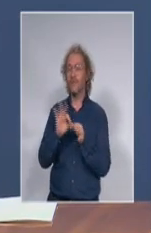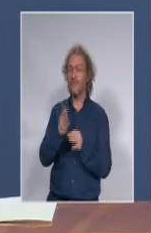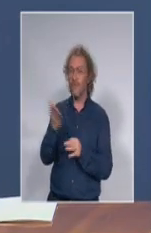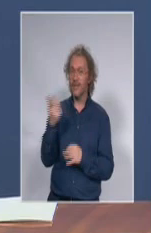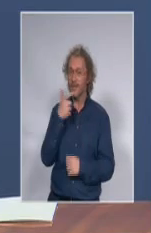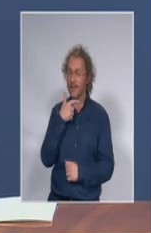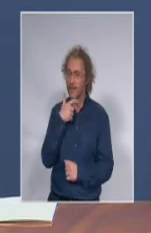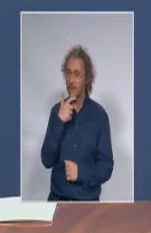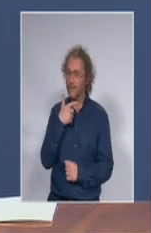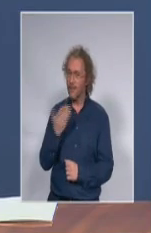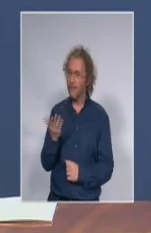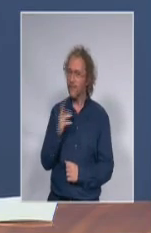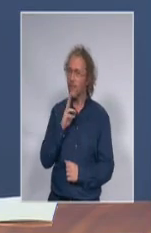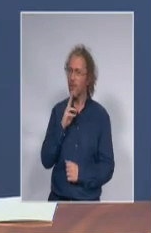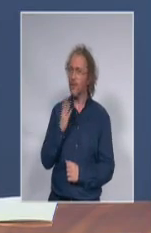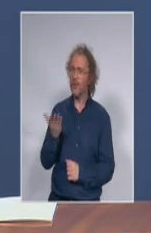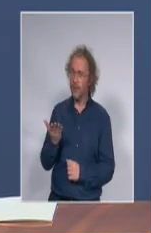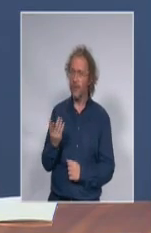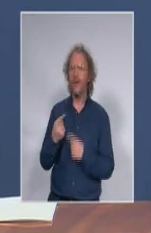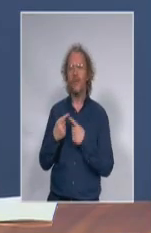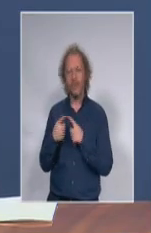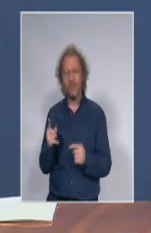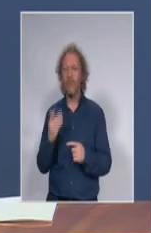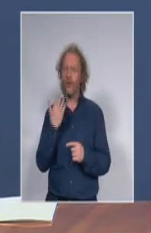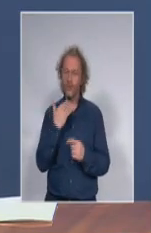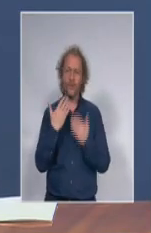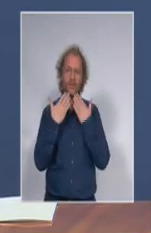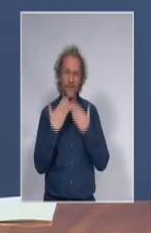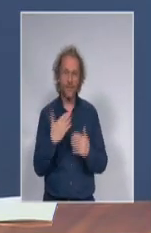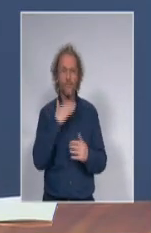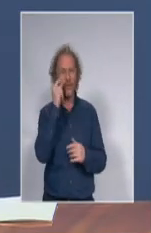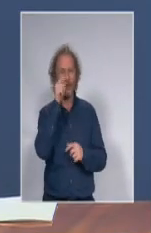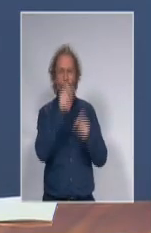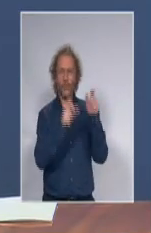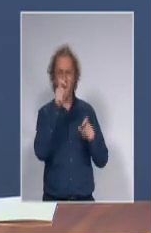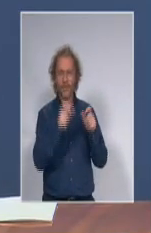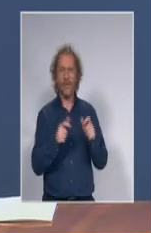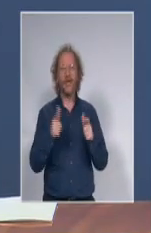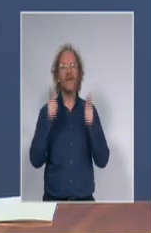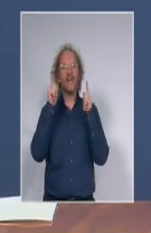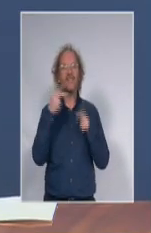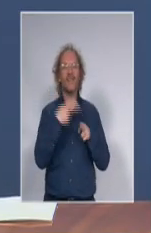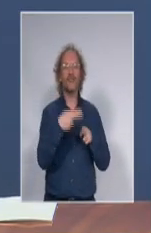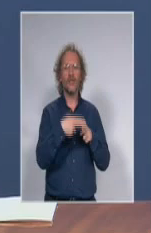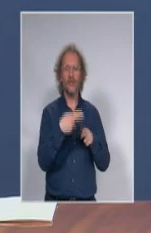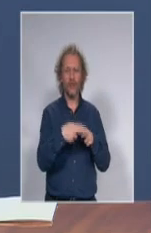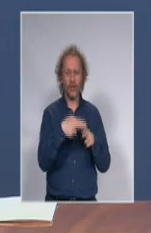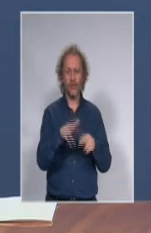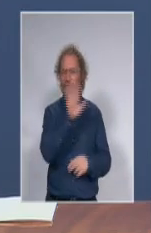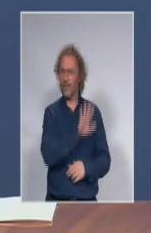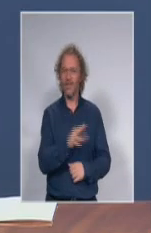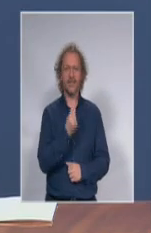ljudima iz gradske čistoće širom naše zemlje. Ja ću